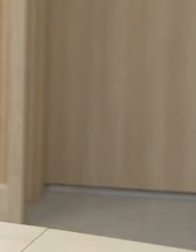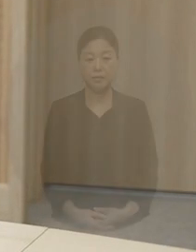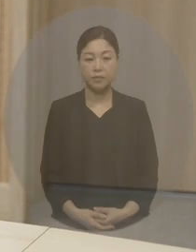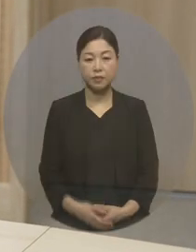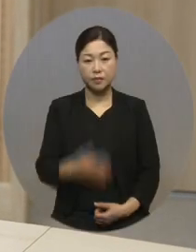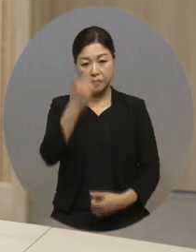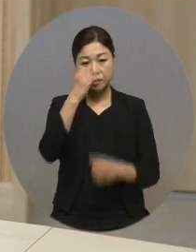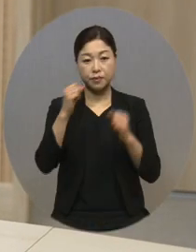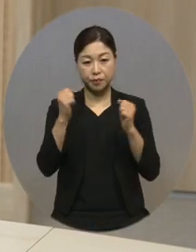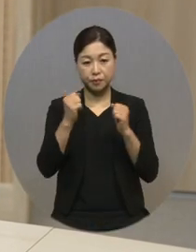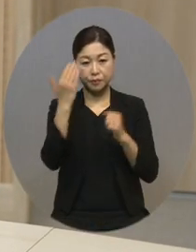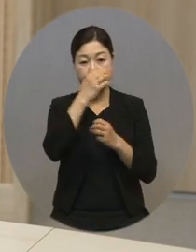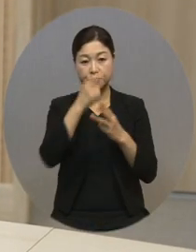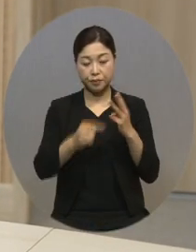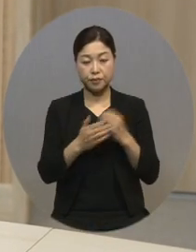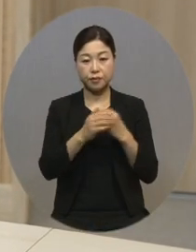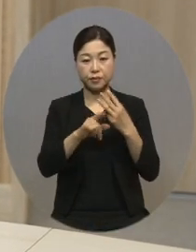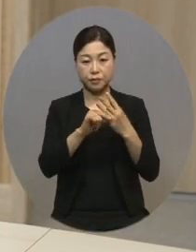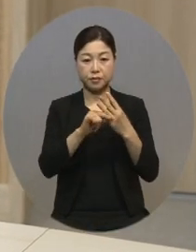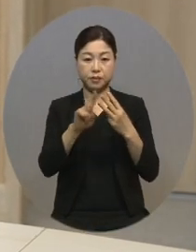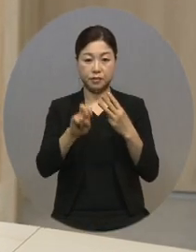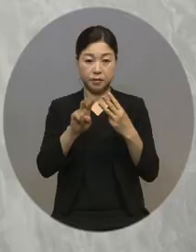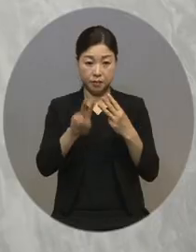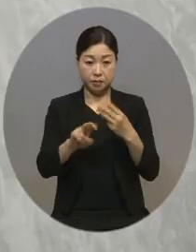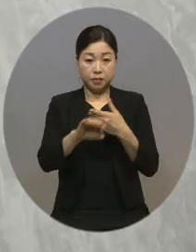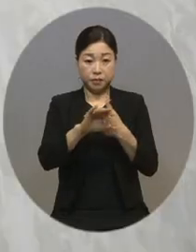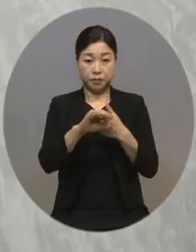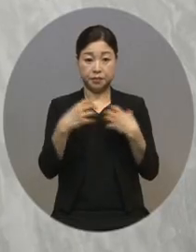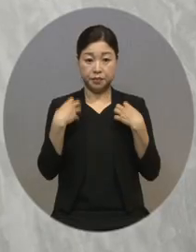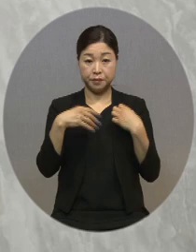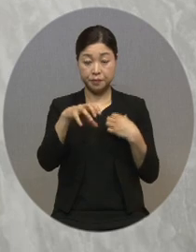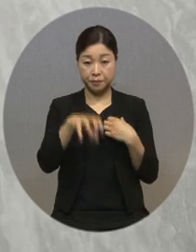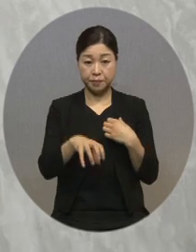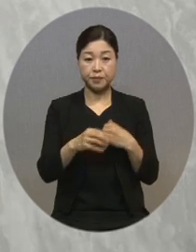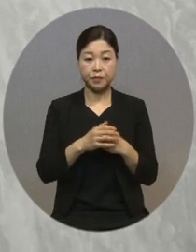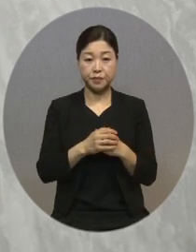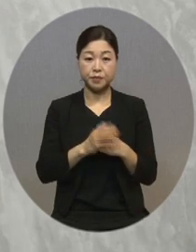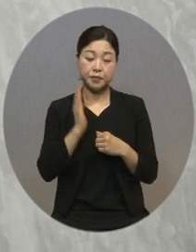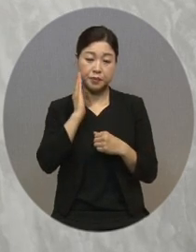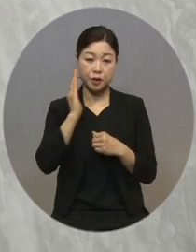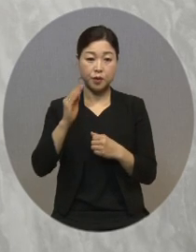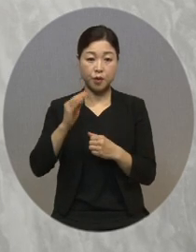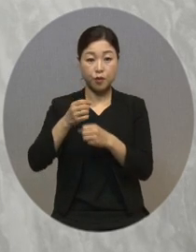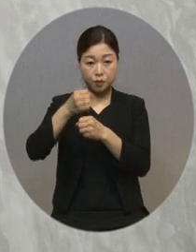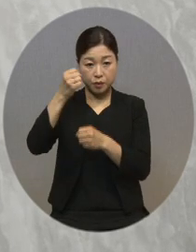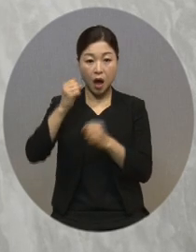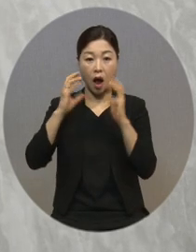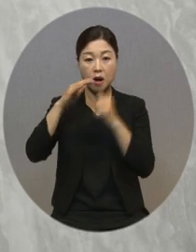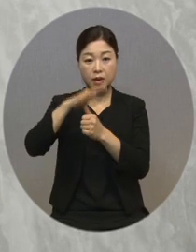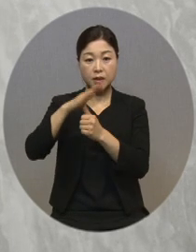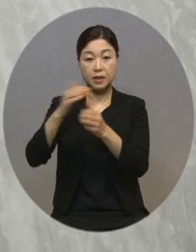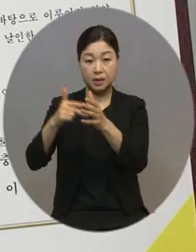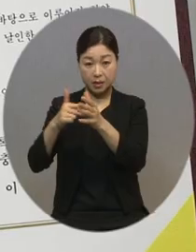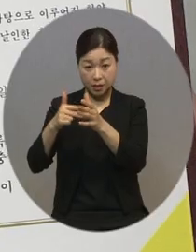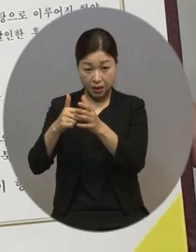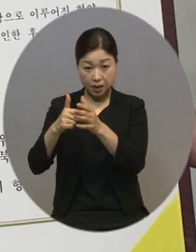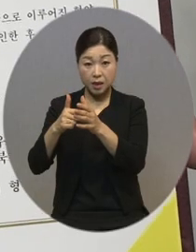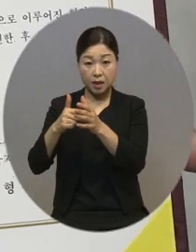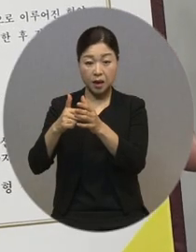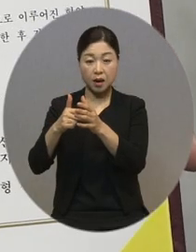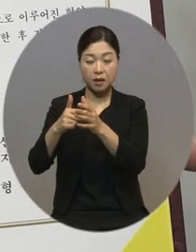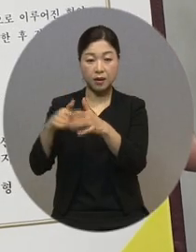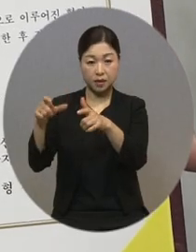충북 청주시는 지난 22일 임시청사 직지실에서 초록우산 어린이재단